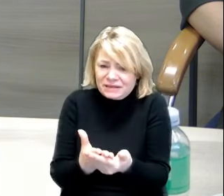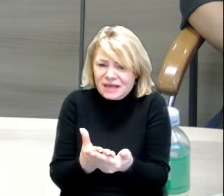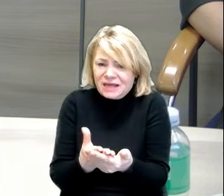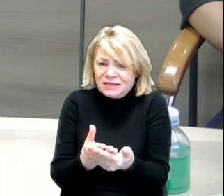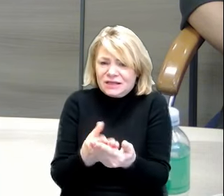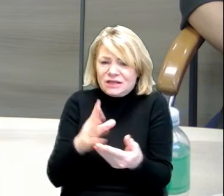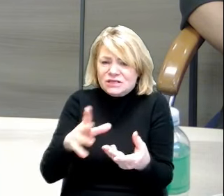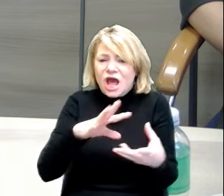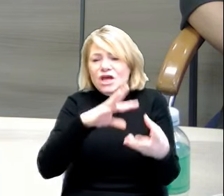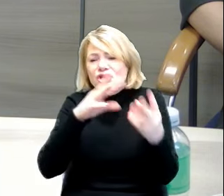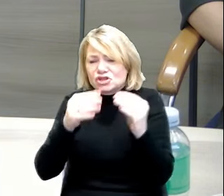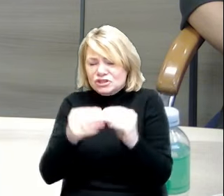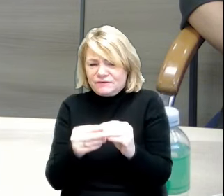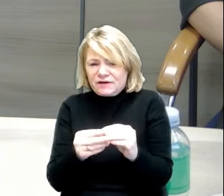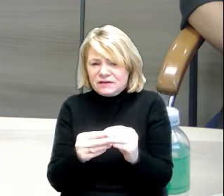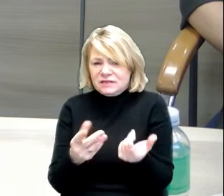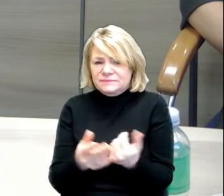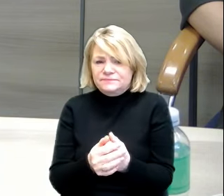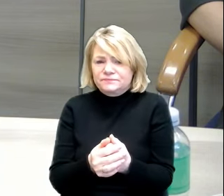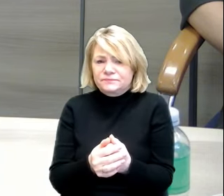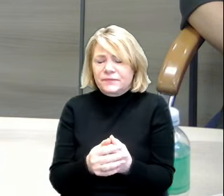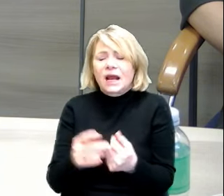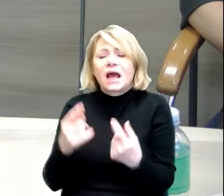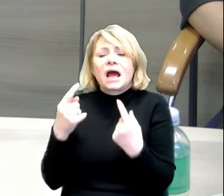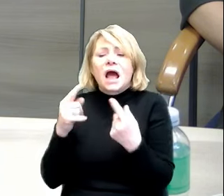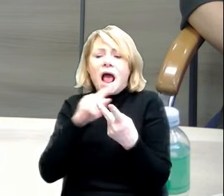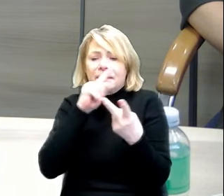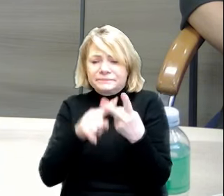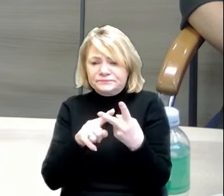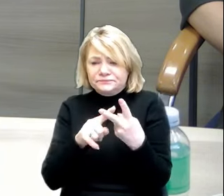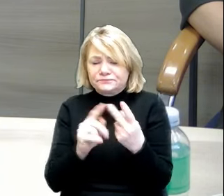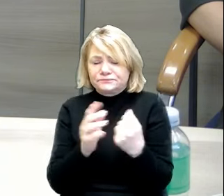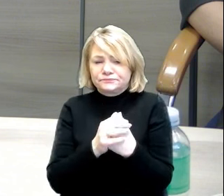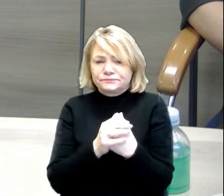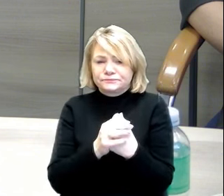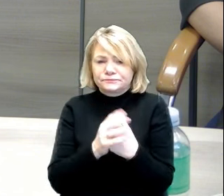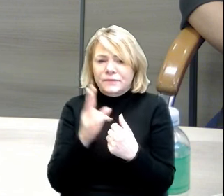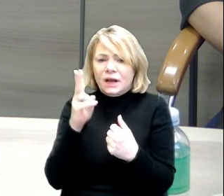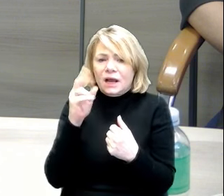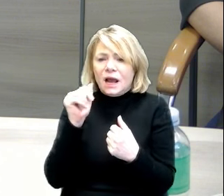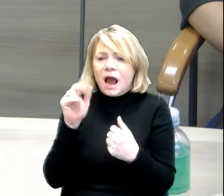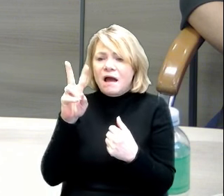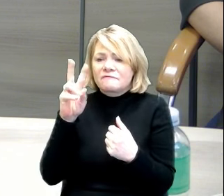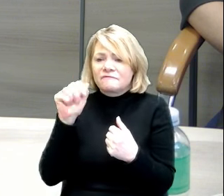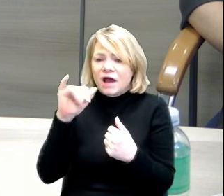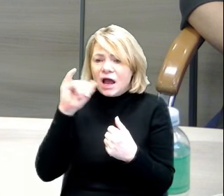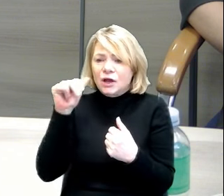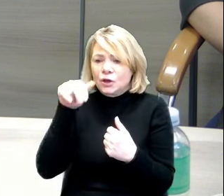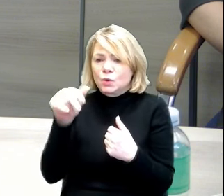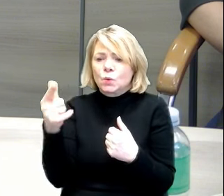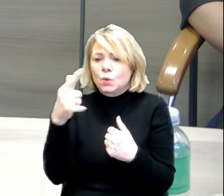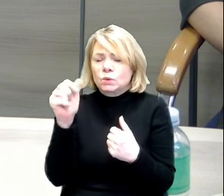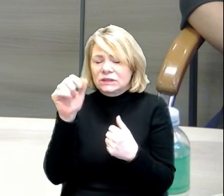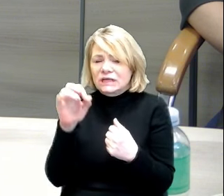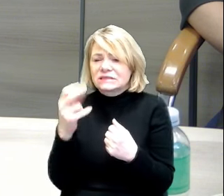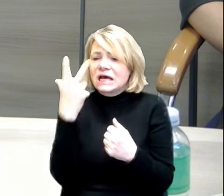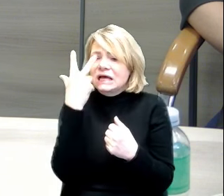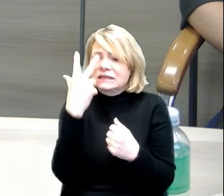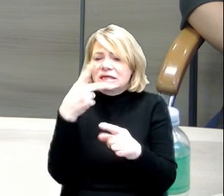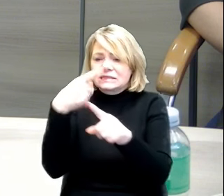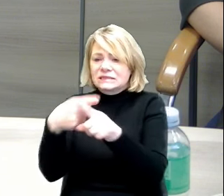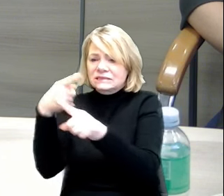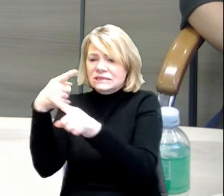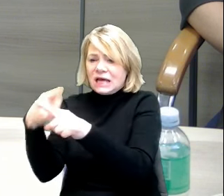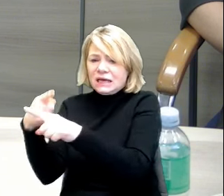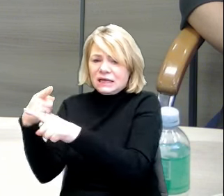tars žodį tarnybos kitas dalykas dėl kavajudo ir tų trijų sankryžų rengimų tos sankryžos buvo rengiamos naudojant